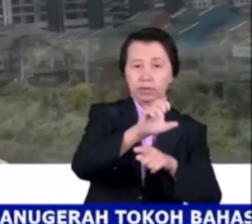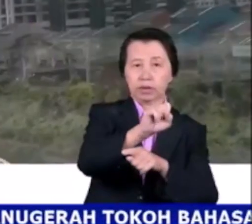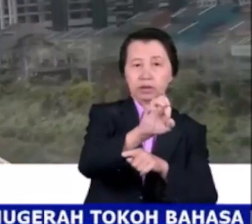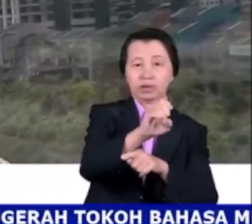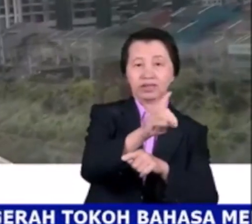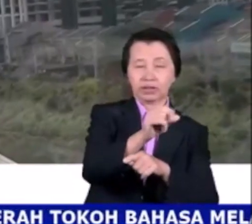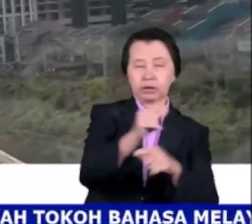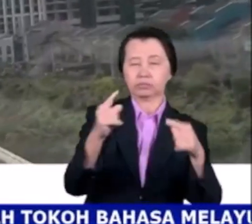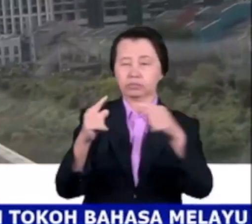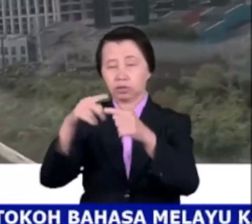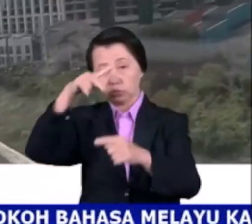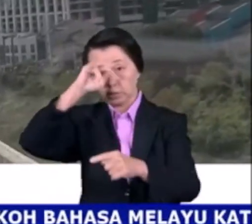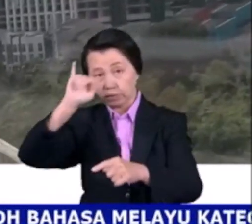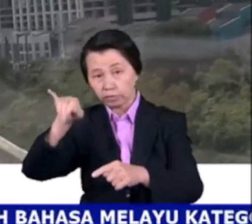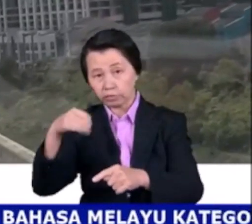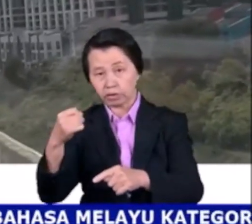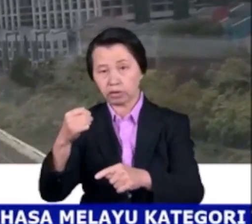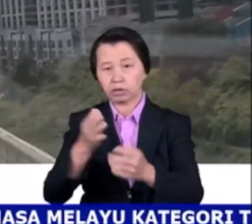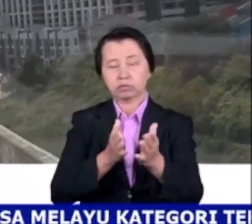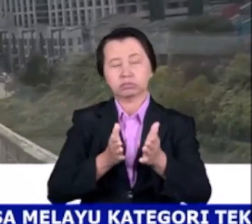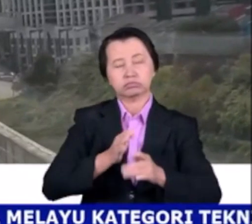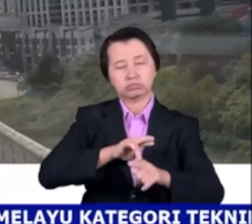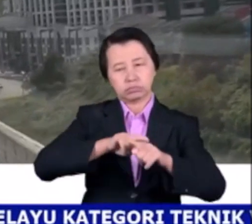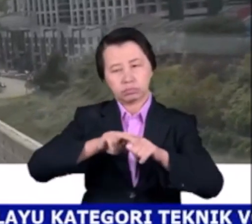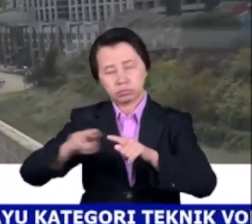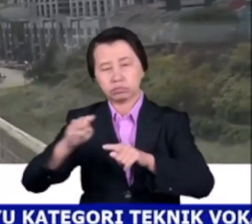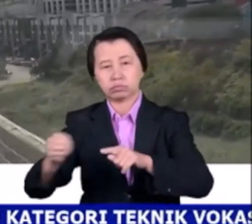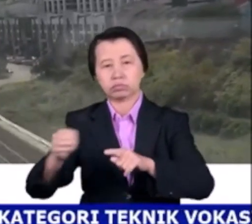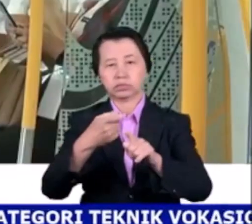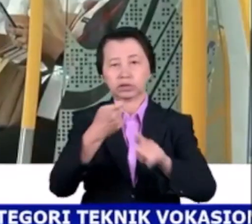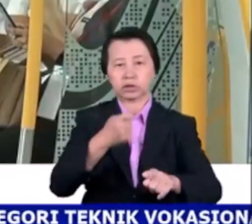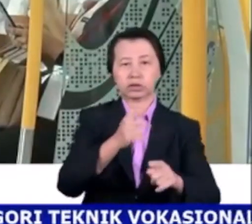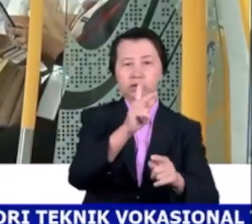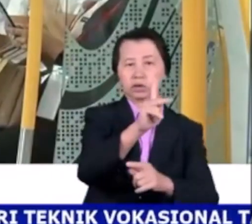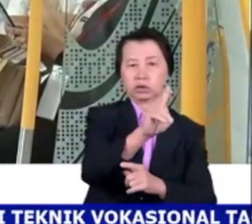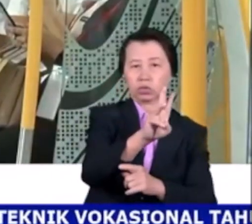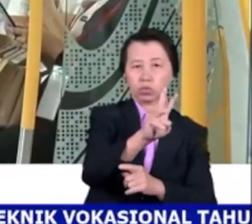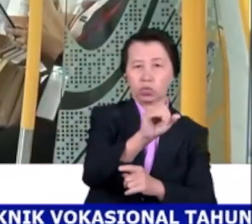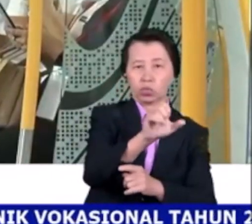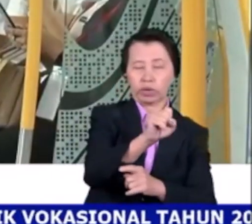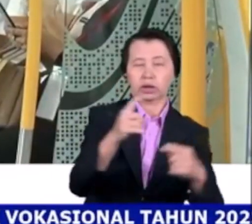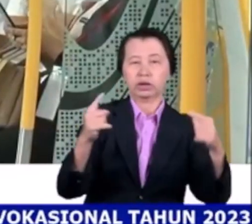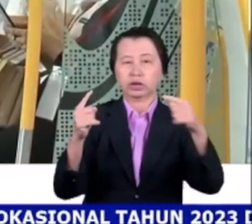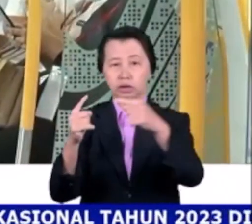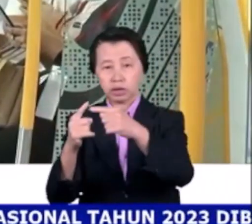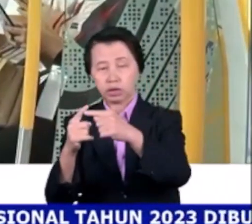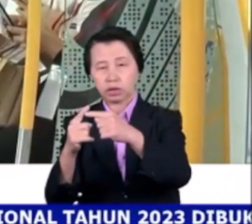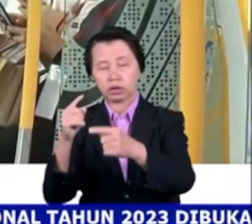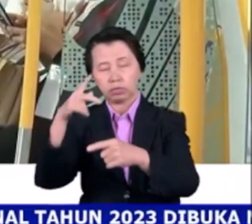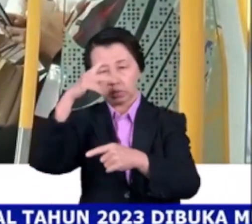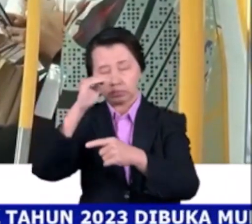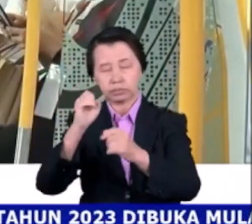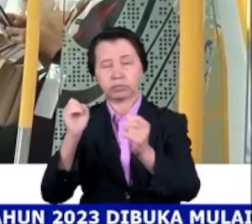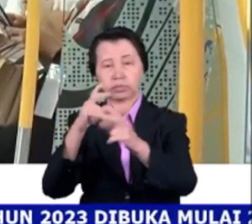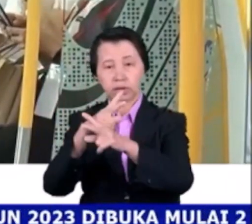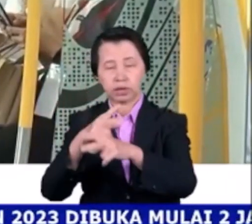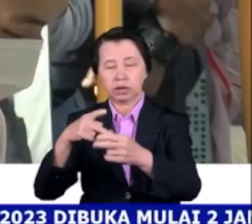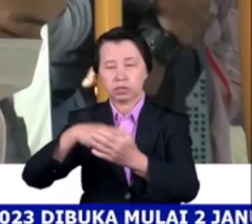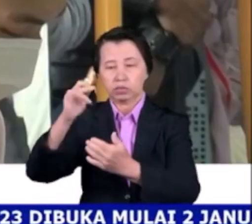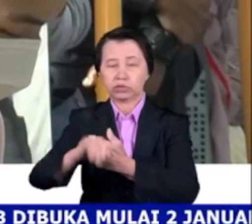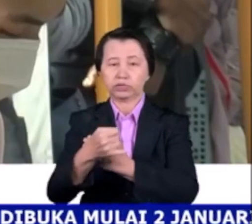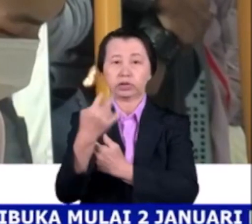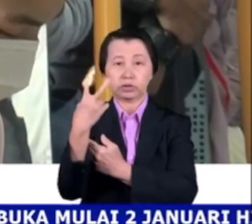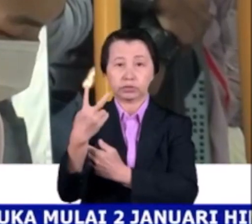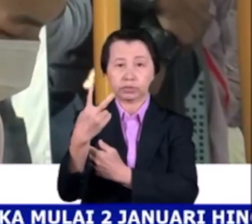Serdang ke Putrajaya Central. Laluan perkhidmatan awam yang bermula dari Kuasa Damansara ke Putrajaya Central ialah projek kedua